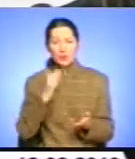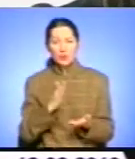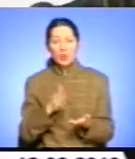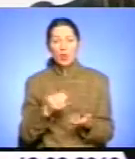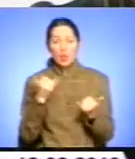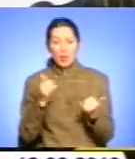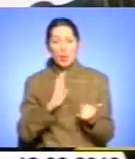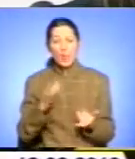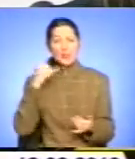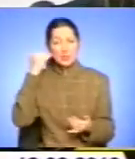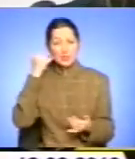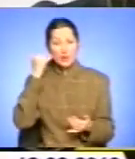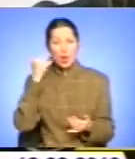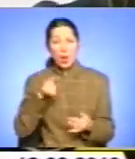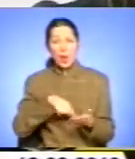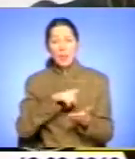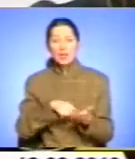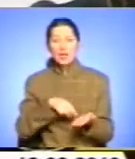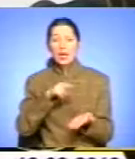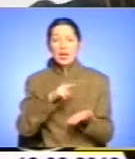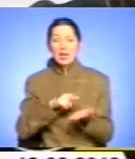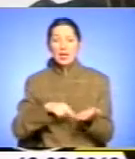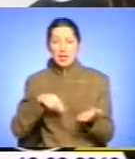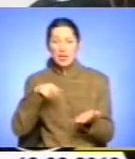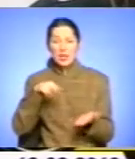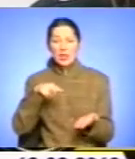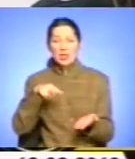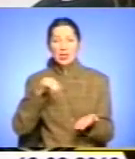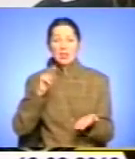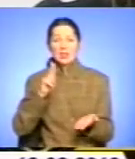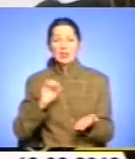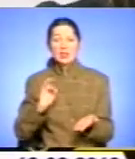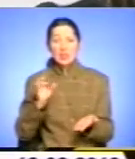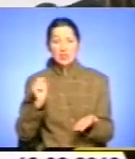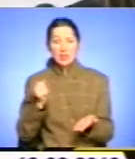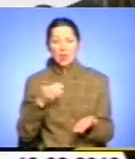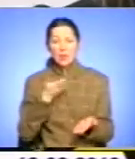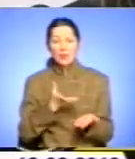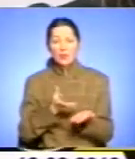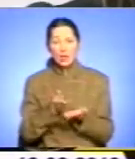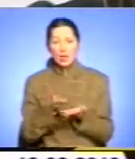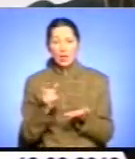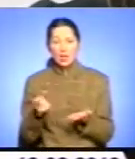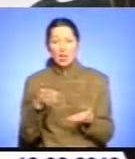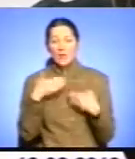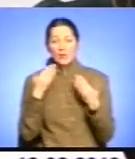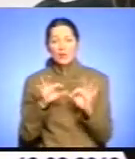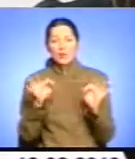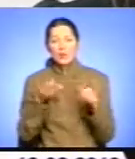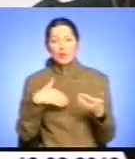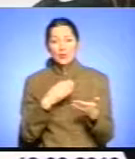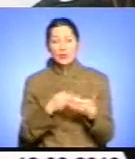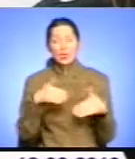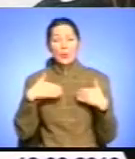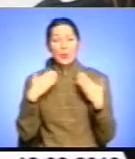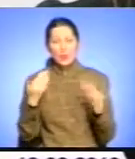по питанню ліцензування, по питанню ставки ліцензування. Платник висловив свої пропозиції для того, щоб ми їх надали в